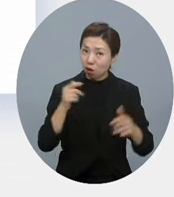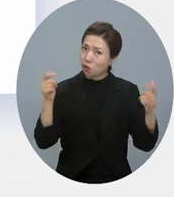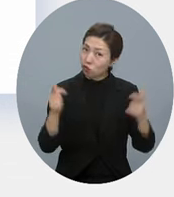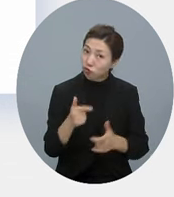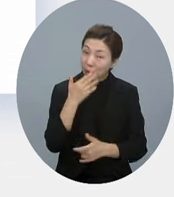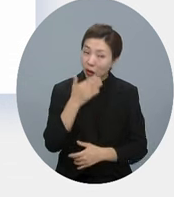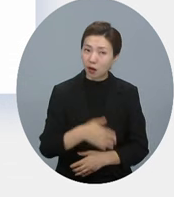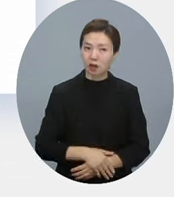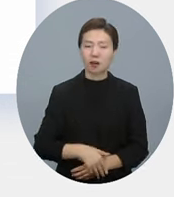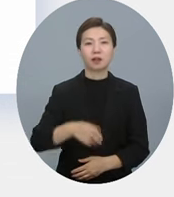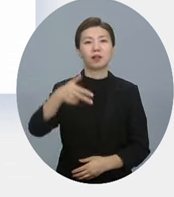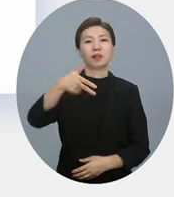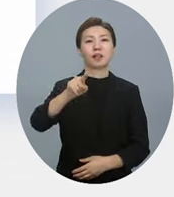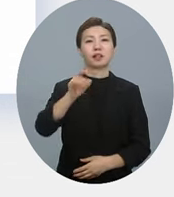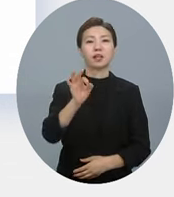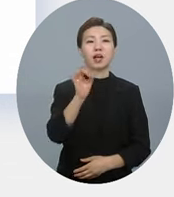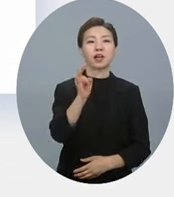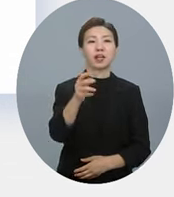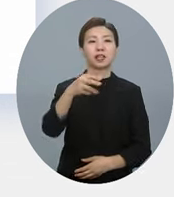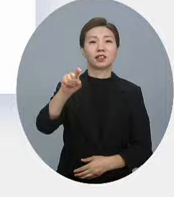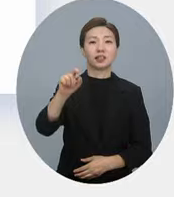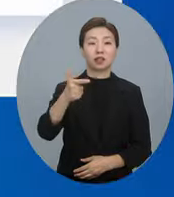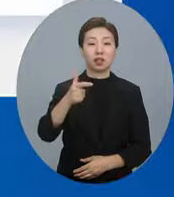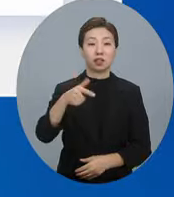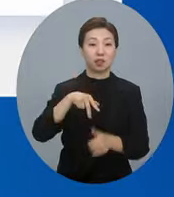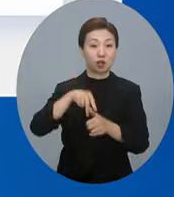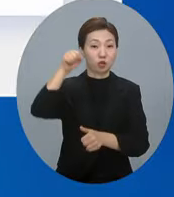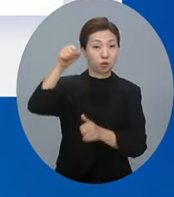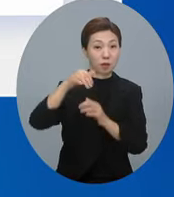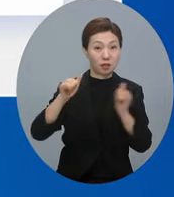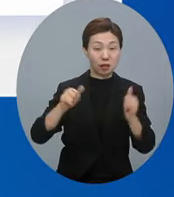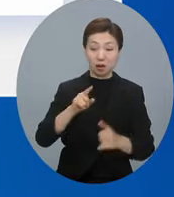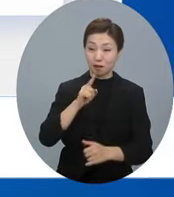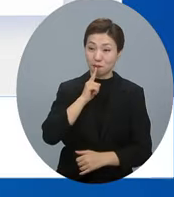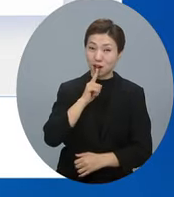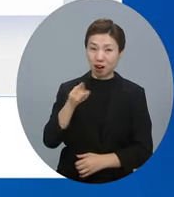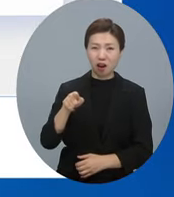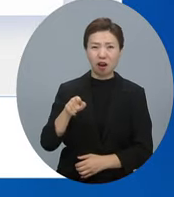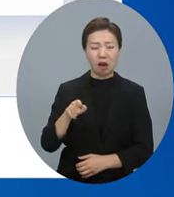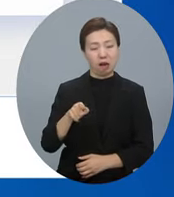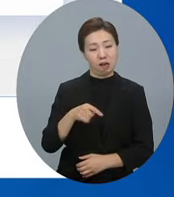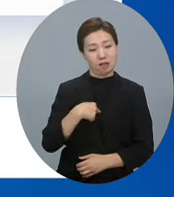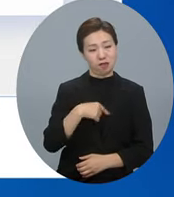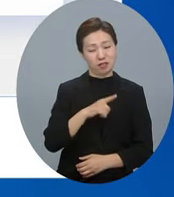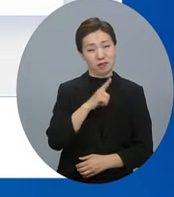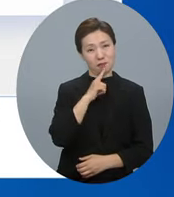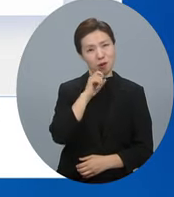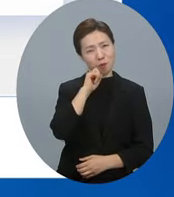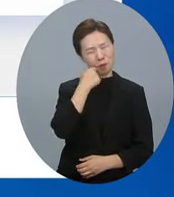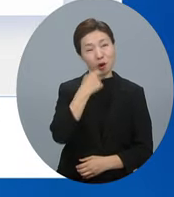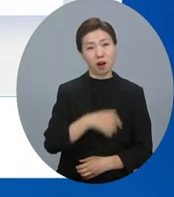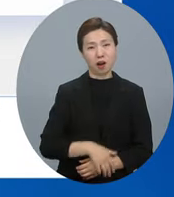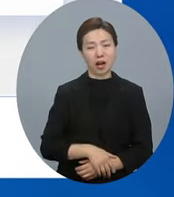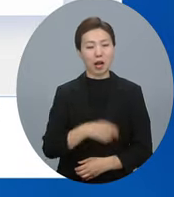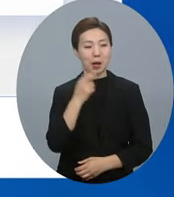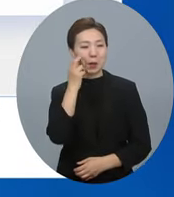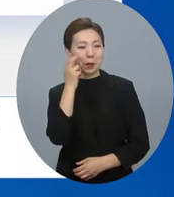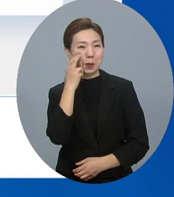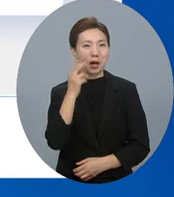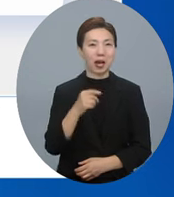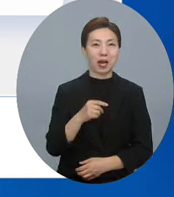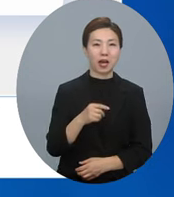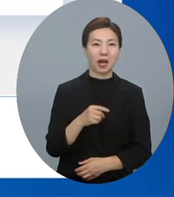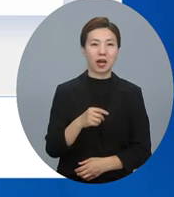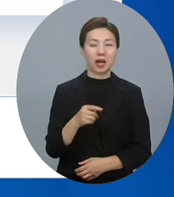장해찬 후보의 발로는 사실 저희가 차마 입에 담지 못할 얘긴데 뭐 우스갯 소리로 음란 예찬